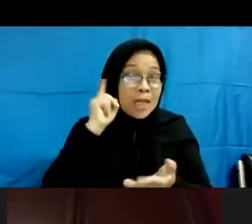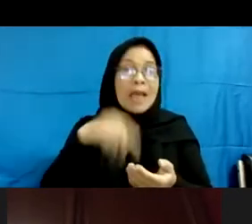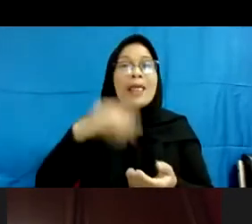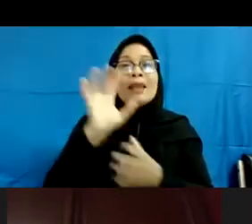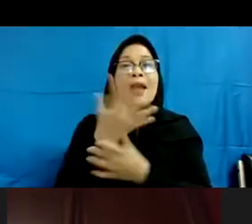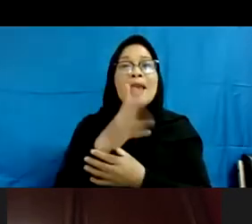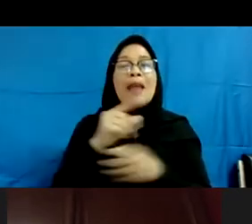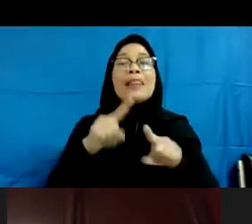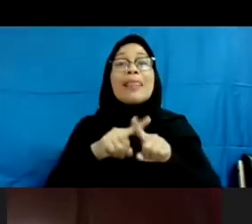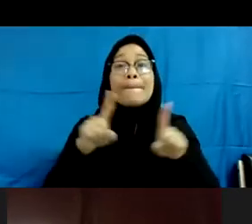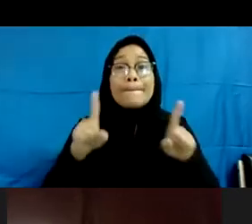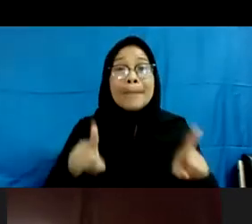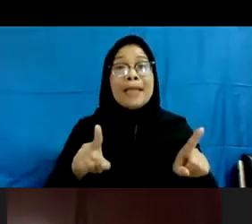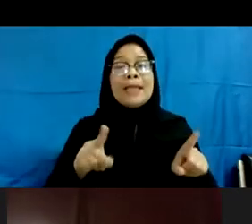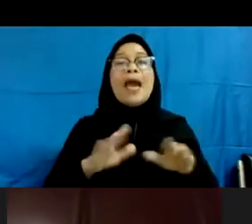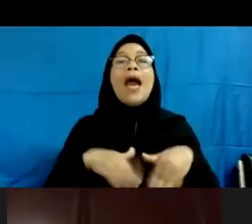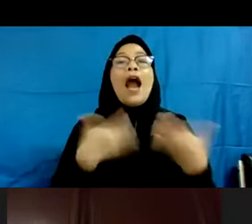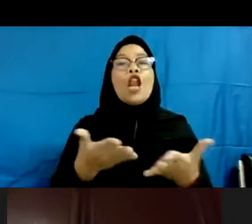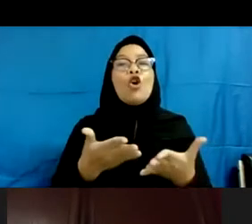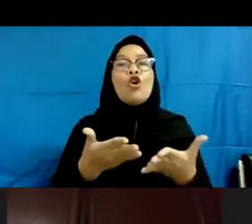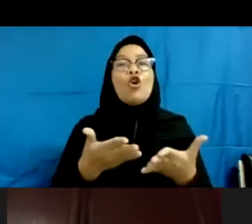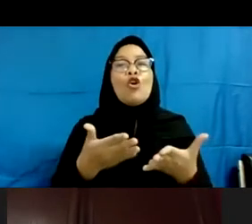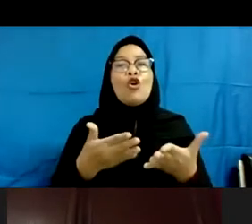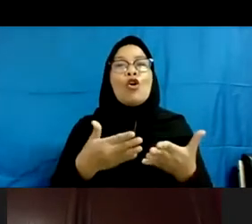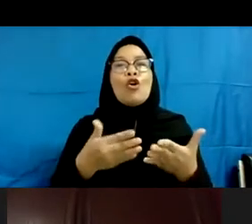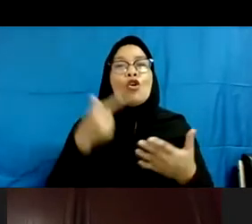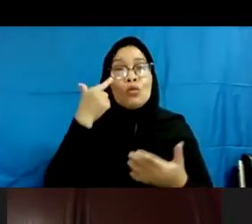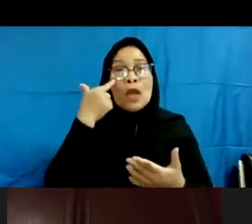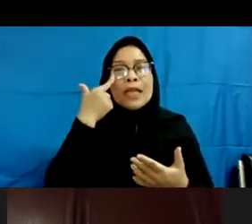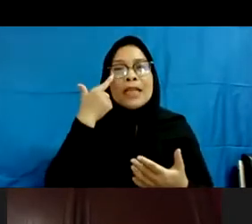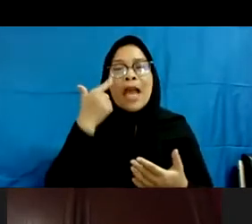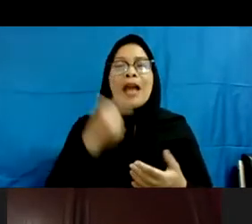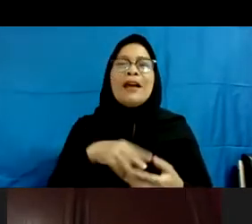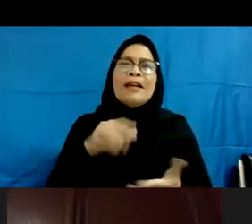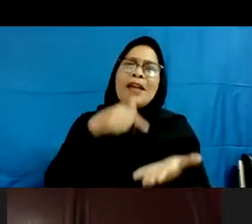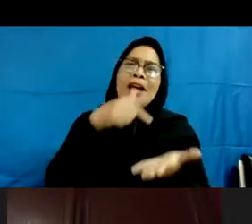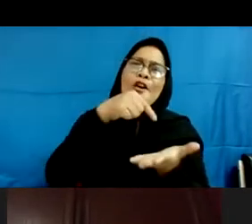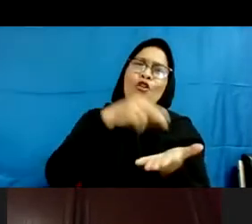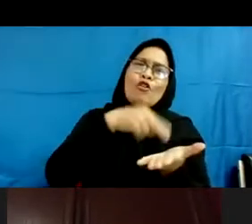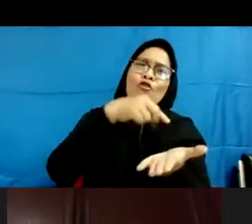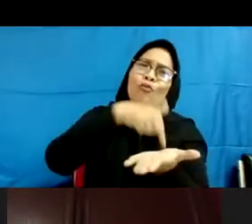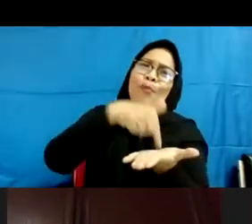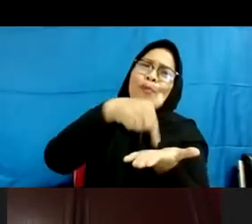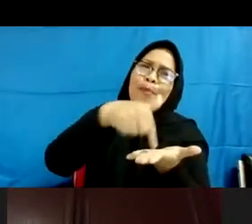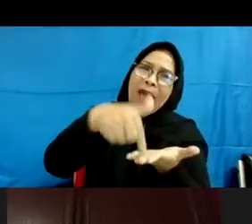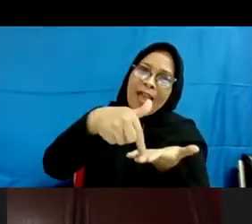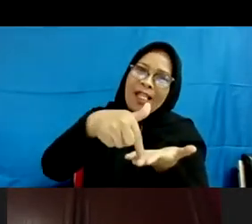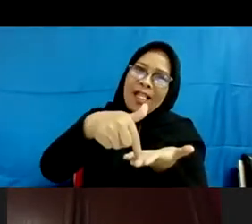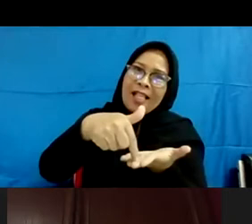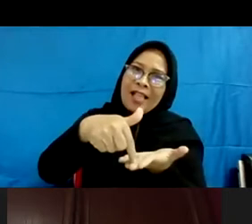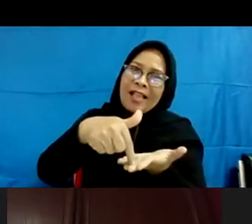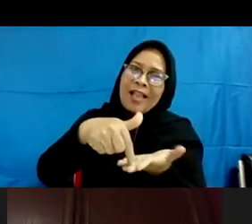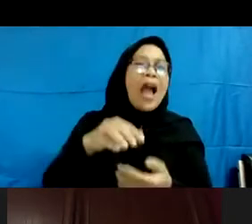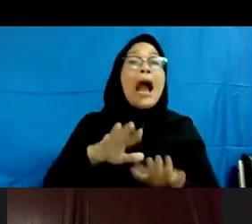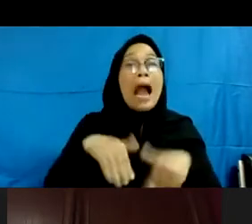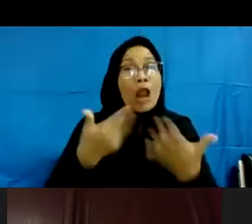kalau tuna netra itu tuna aksaranya yaitu huruf Braille, kalau nggak bisa baca huruf Braille jadinya tuna ganda jadinya nanti